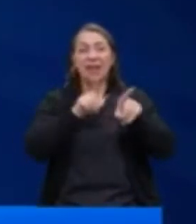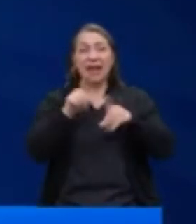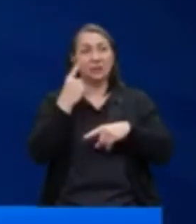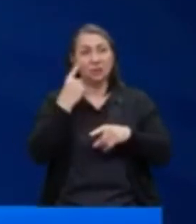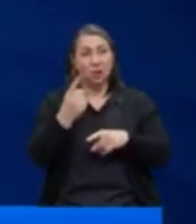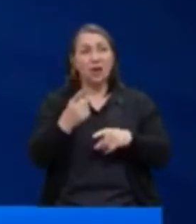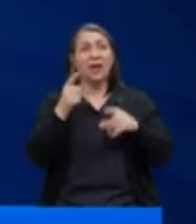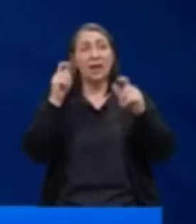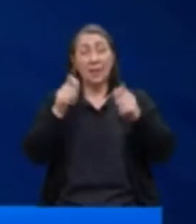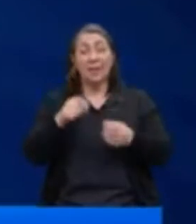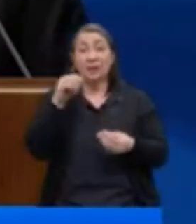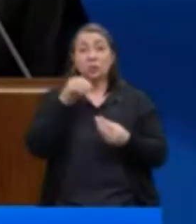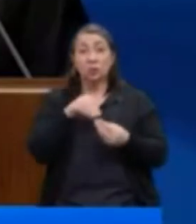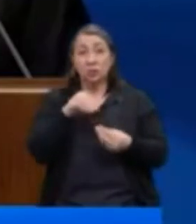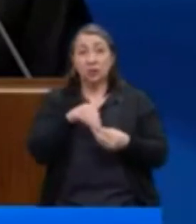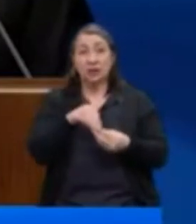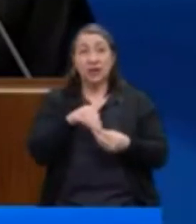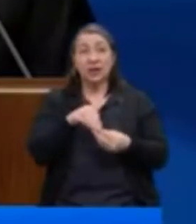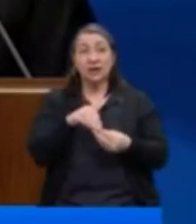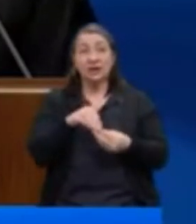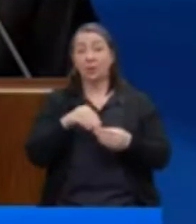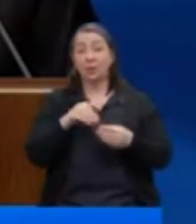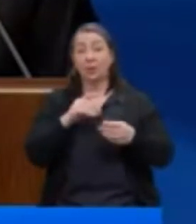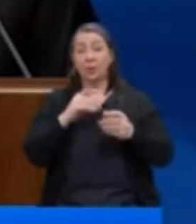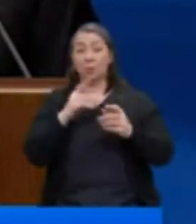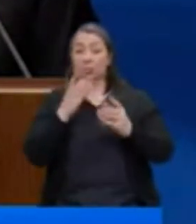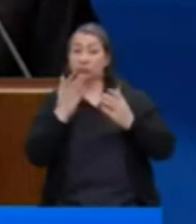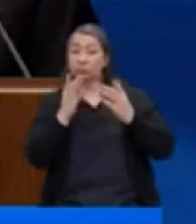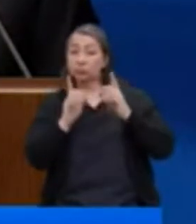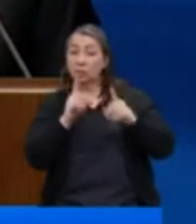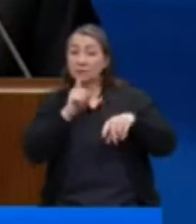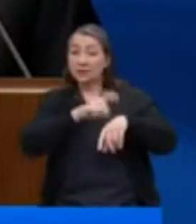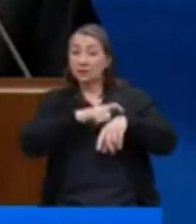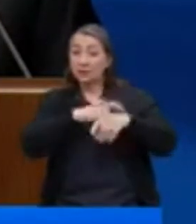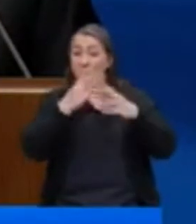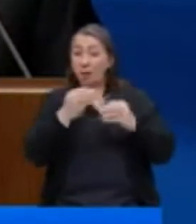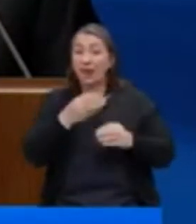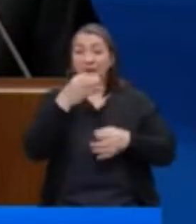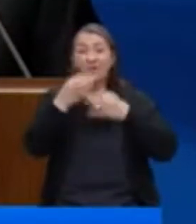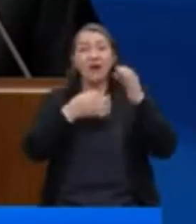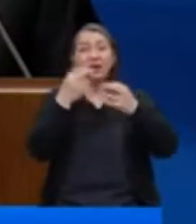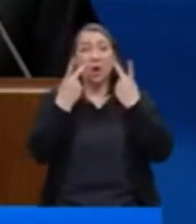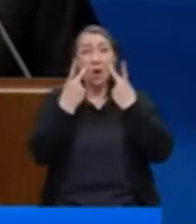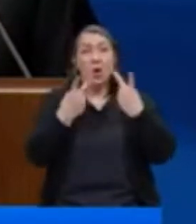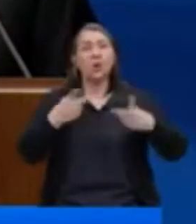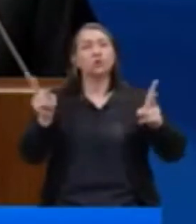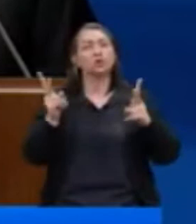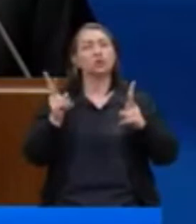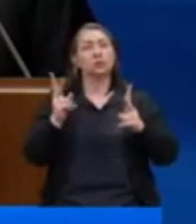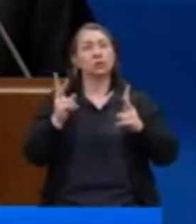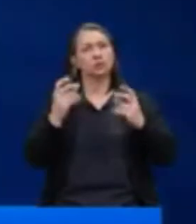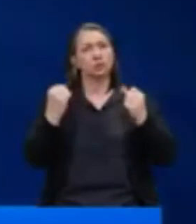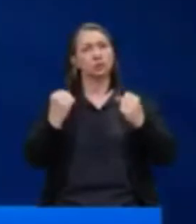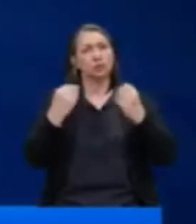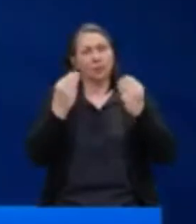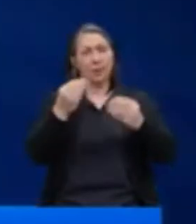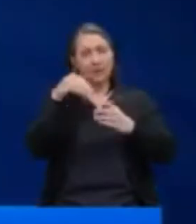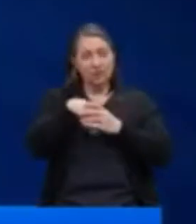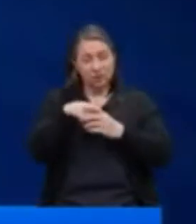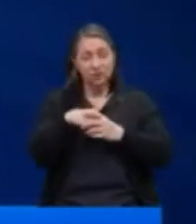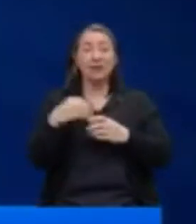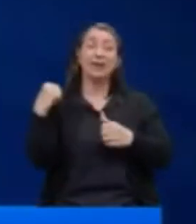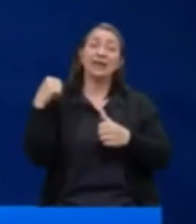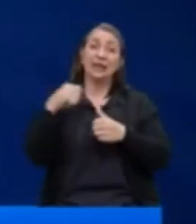yoluyla işlenen suçlarda muhakeme şartı olan süreleri İfade özgürlüğünü güçlendirmek amacıyla